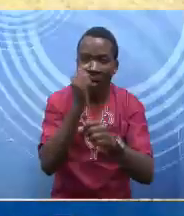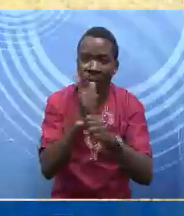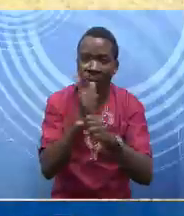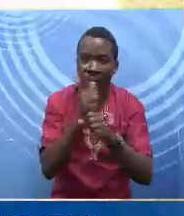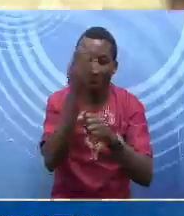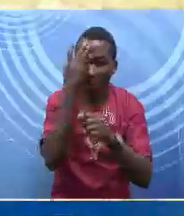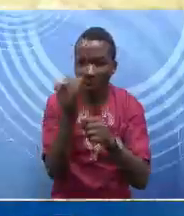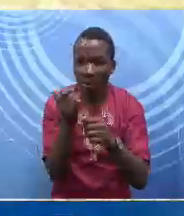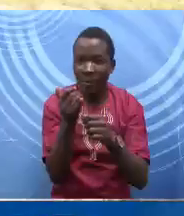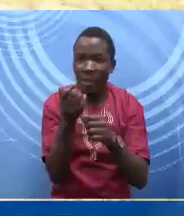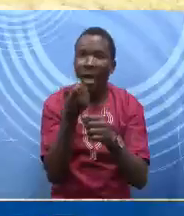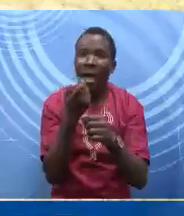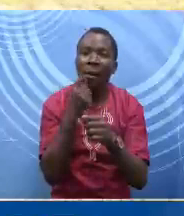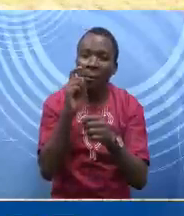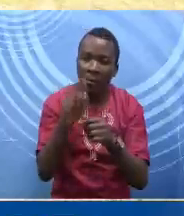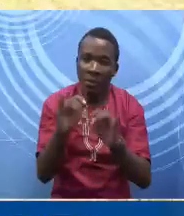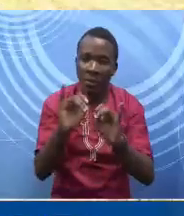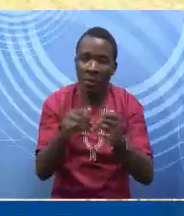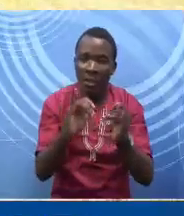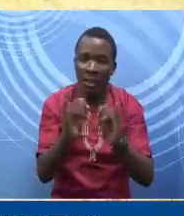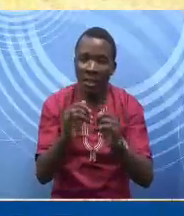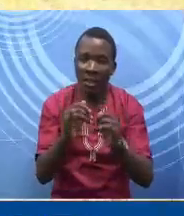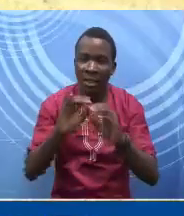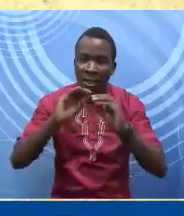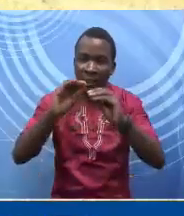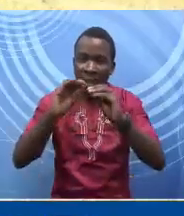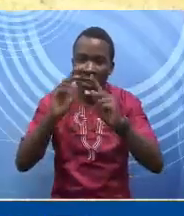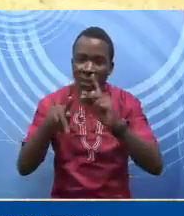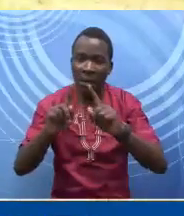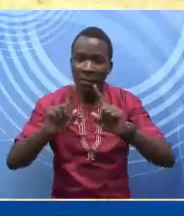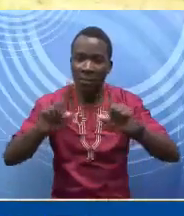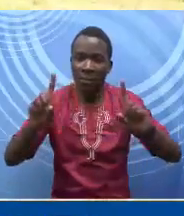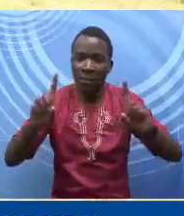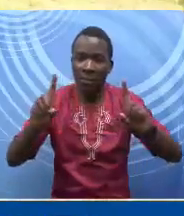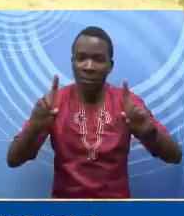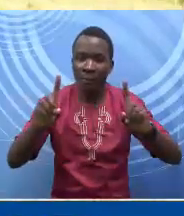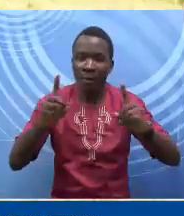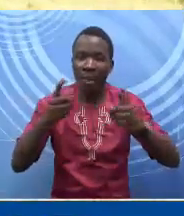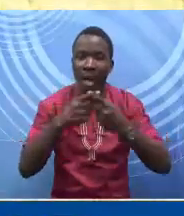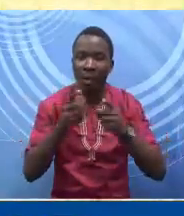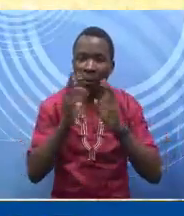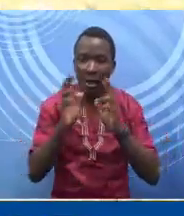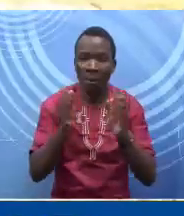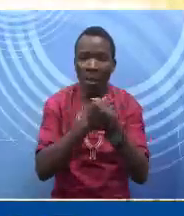nyine bagakwiye kujya bagerageza kubwiriza abantu gutatana gusa ubona bidashoboka kuko